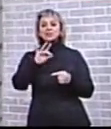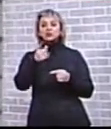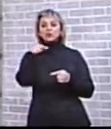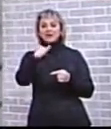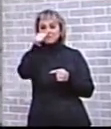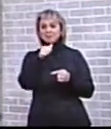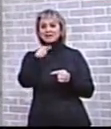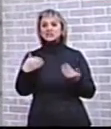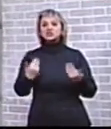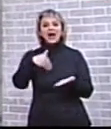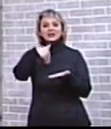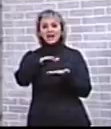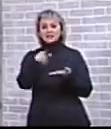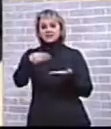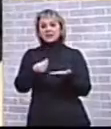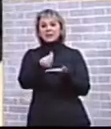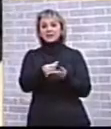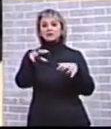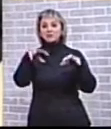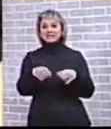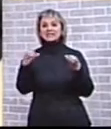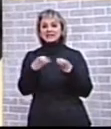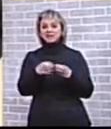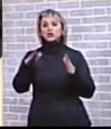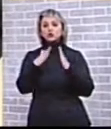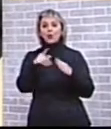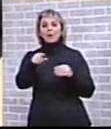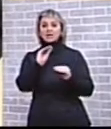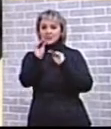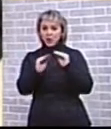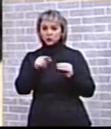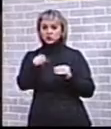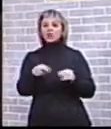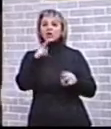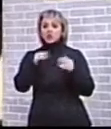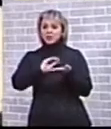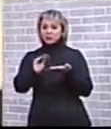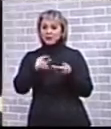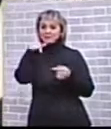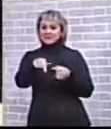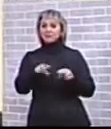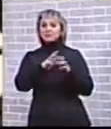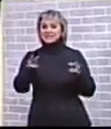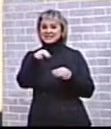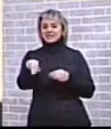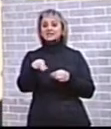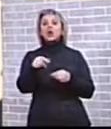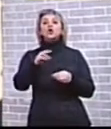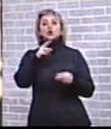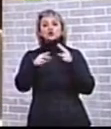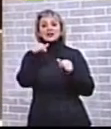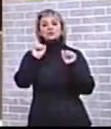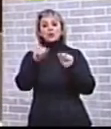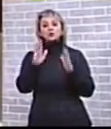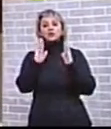рублей в месяц жилец отказывается платить председателю совета дома за благоустройство. Даже жалобу по этому поводу в министерство написал. Но жаловаться